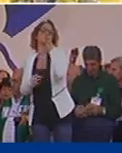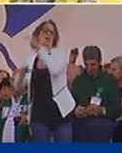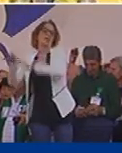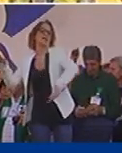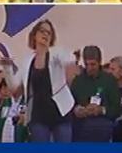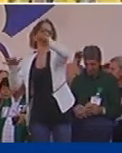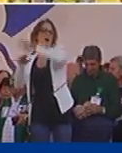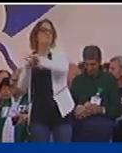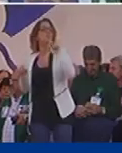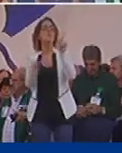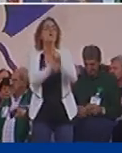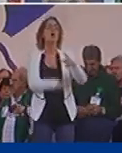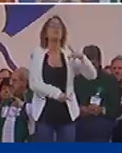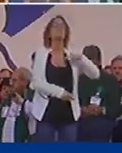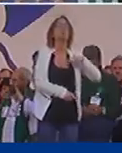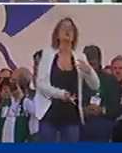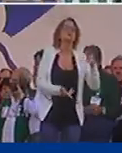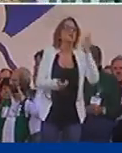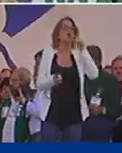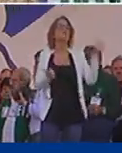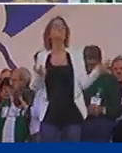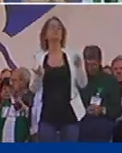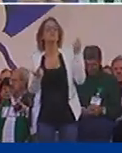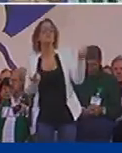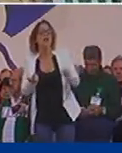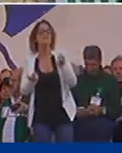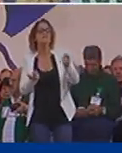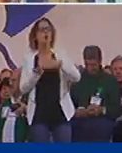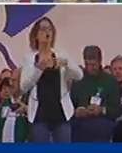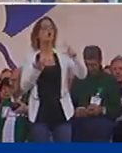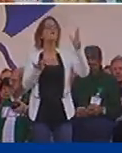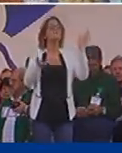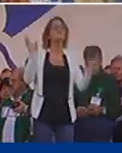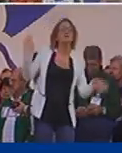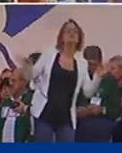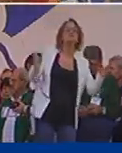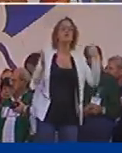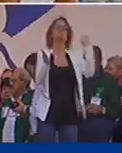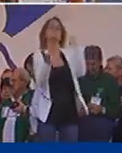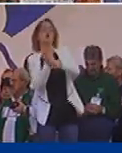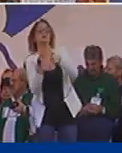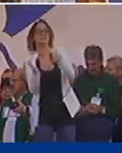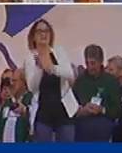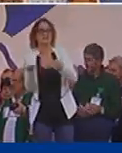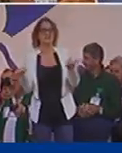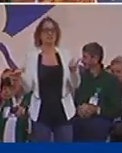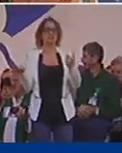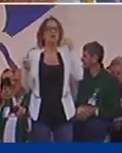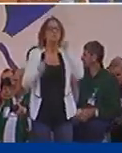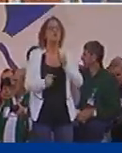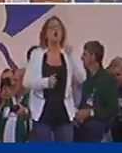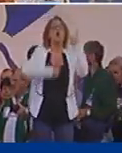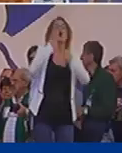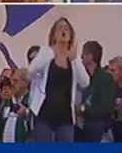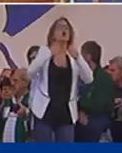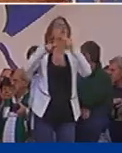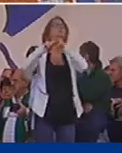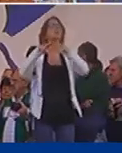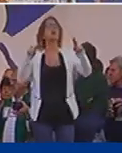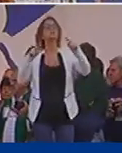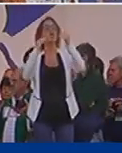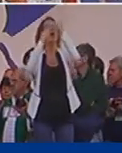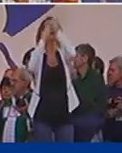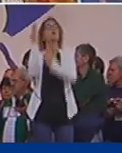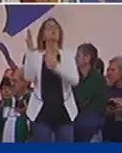così come i poliziotti, i vigili del fuoco, i vigili urbani e i postini, concorsi nazionali con graduatorie